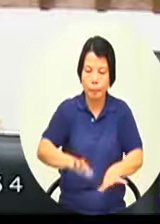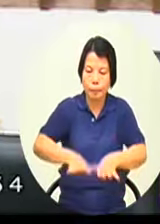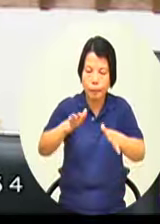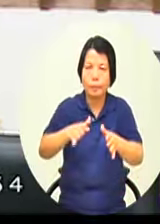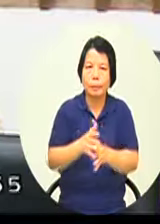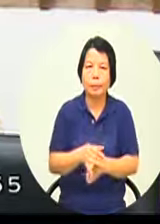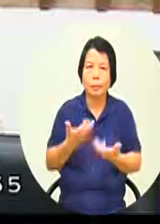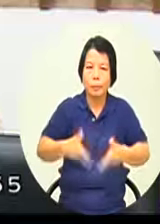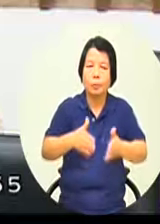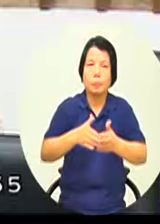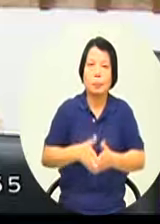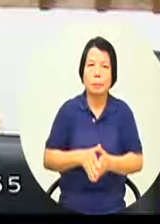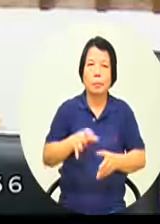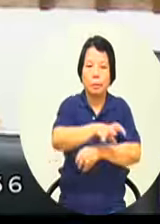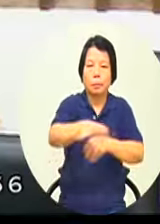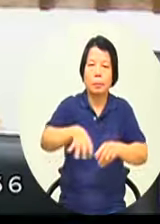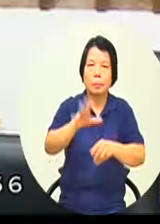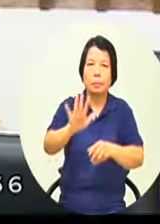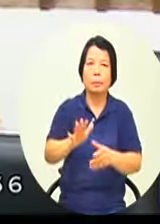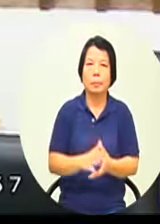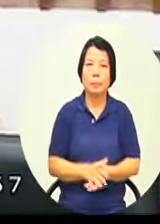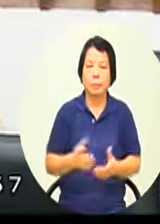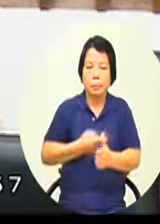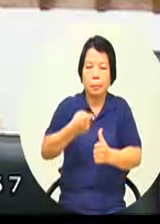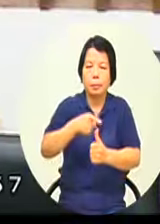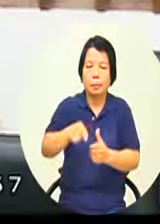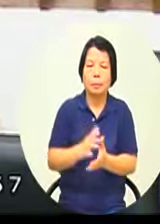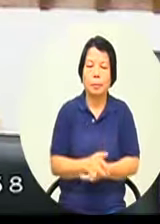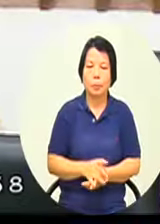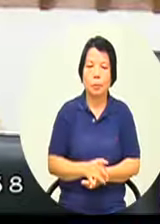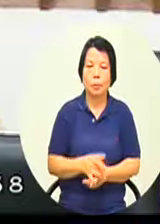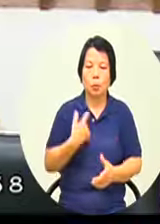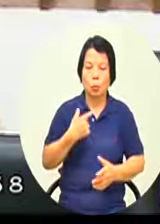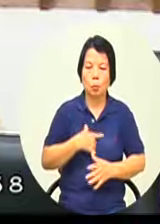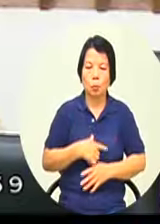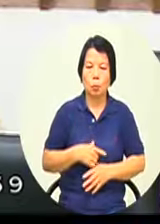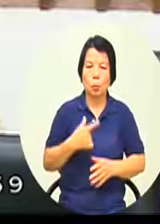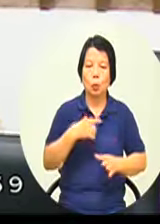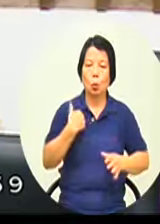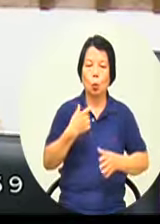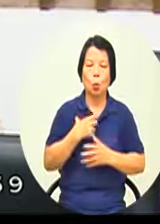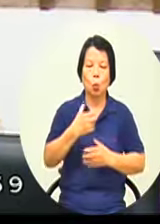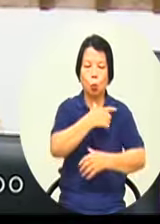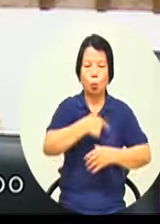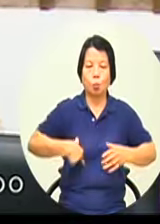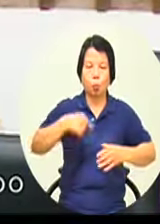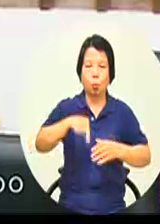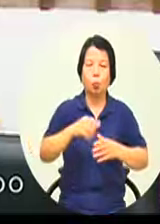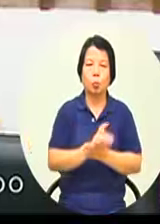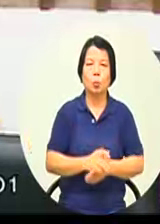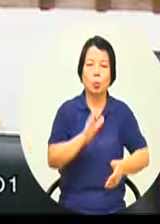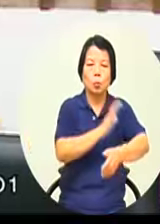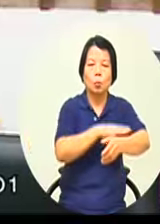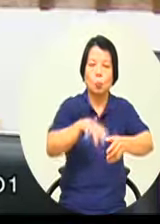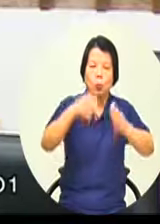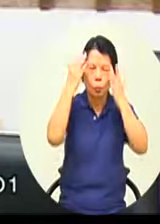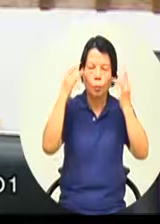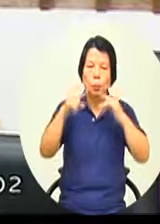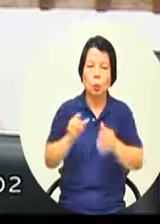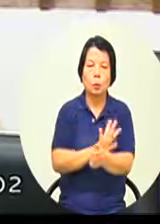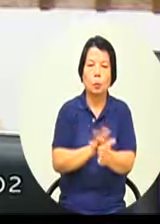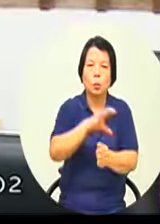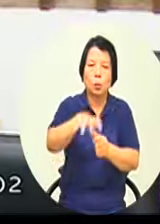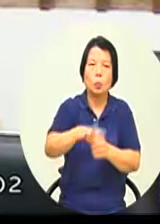个重要的区域哦，首先就是本席因为区域在左南哦，那我在右仓那边有一个服务处哦，